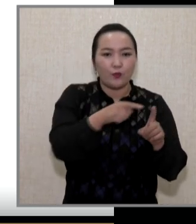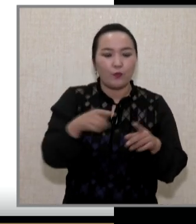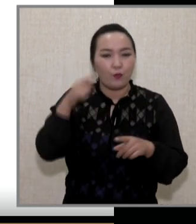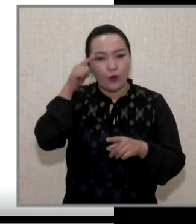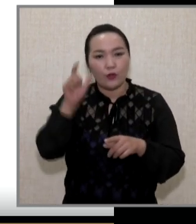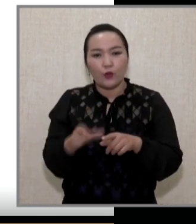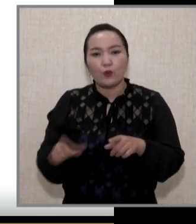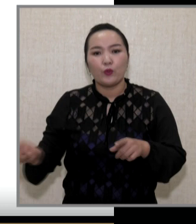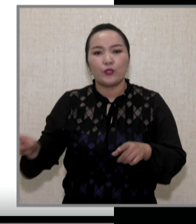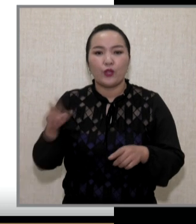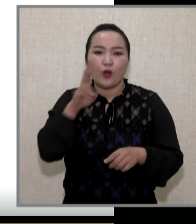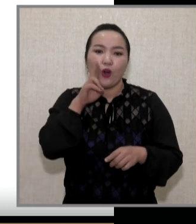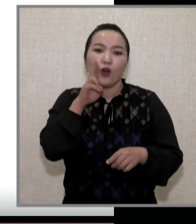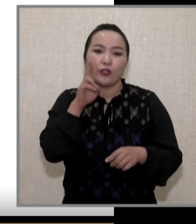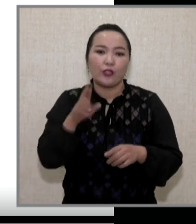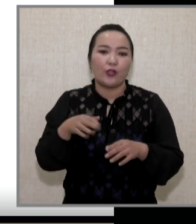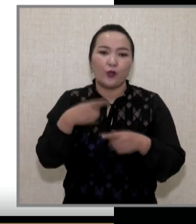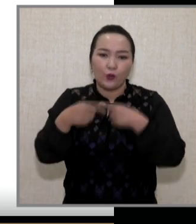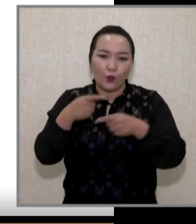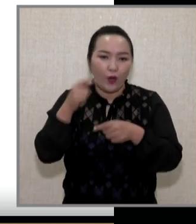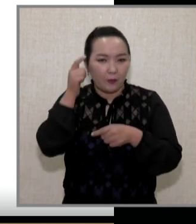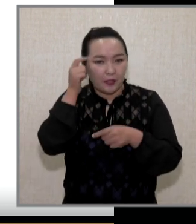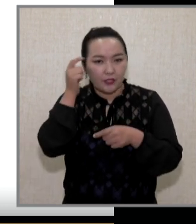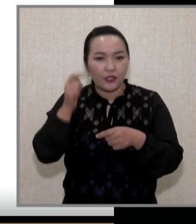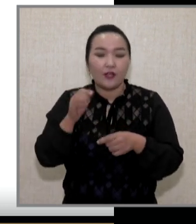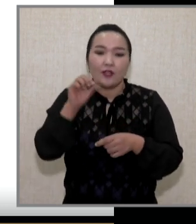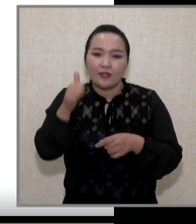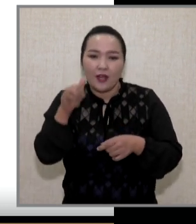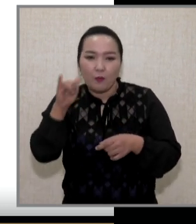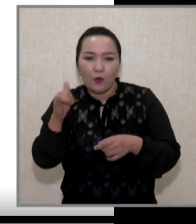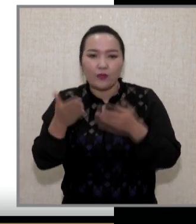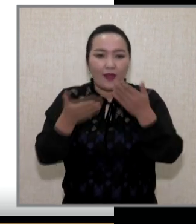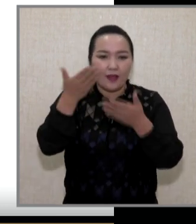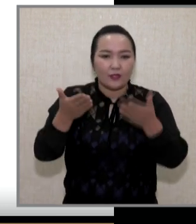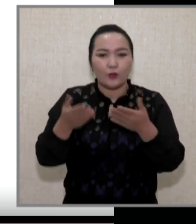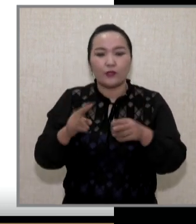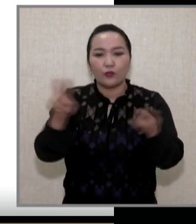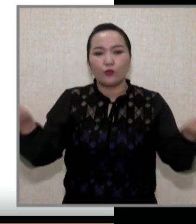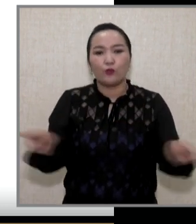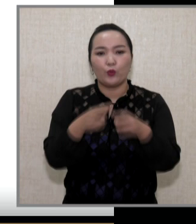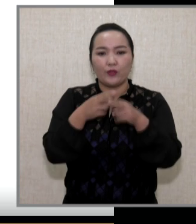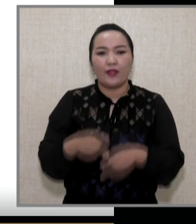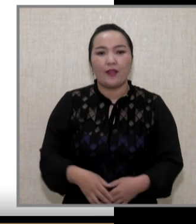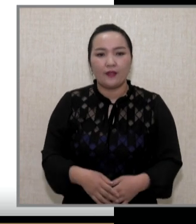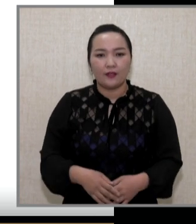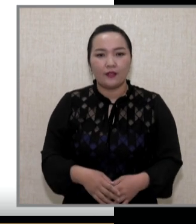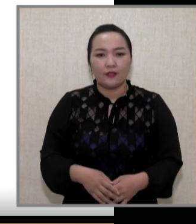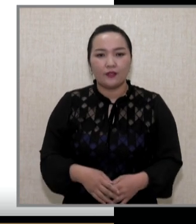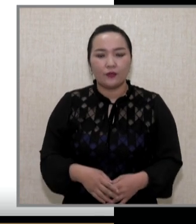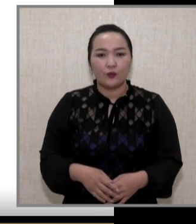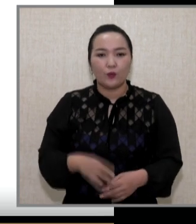За өнөөдрийн хичээлийнхаа үйл ажиллагааны дарааллыг танилцуулъя. За нэгдүгээрт нь уламжлалт хоол хүнсний онцлогийг ярилцах, хоёрдугаарт